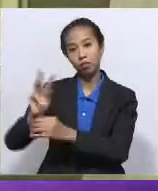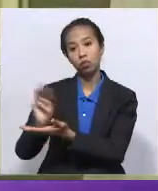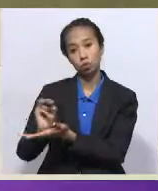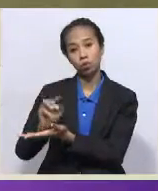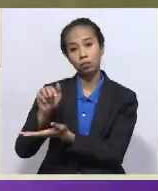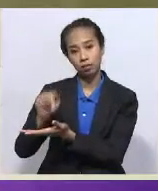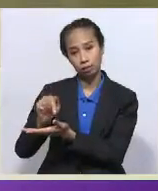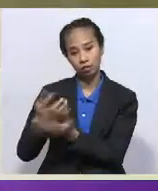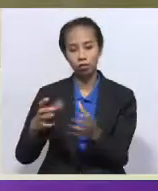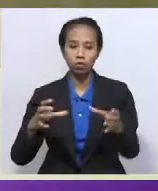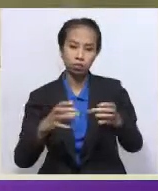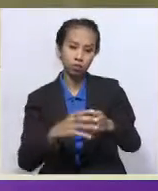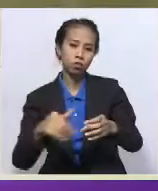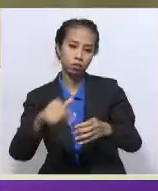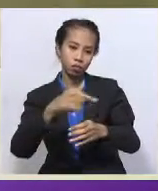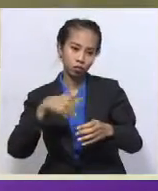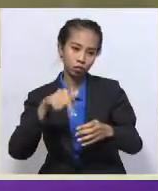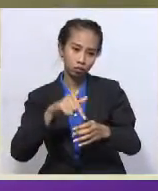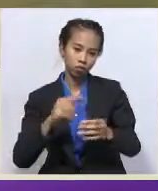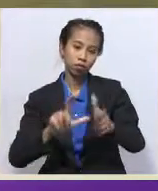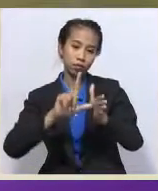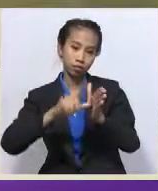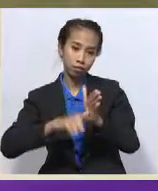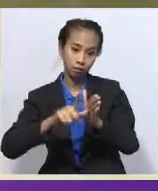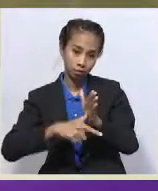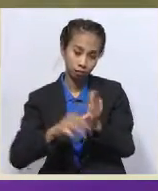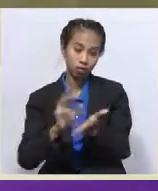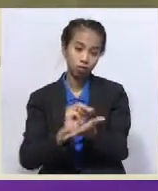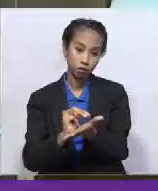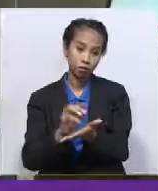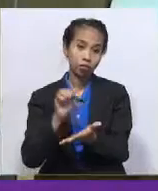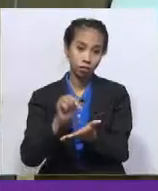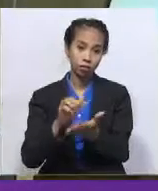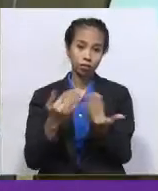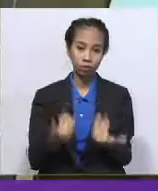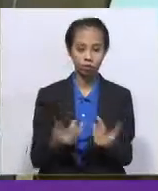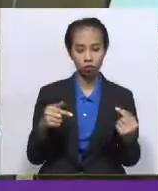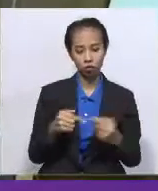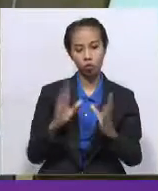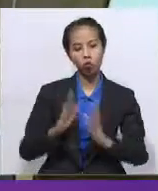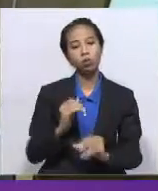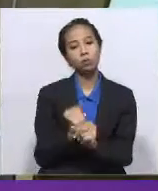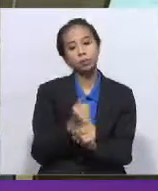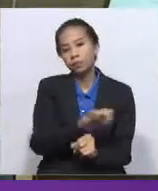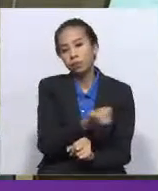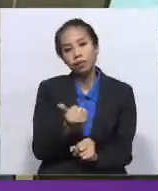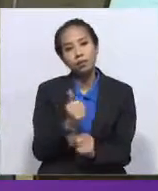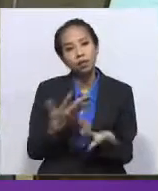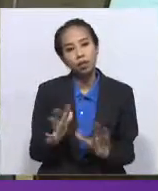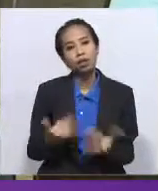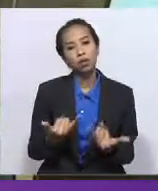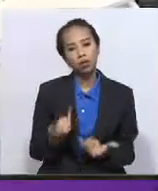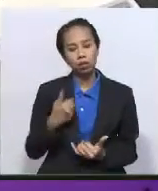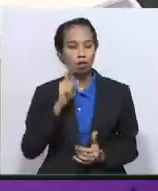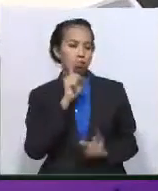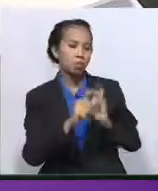คเสถียรพร้อมด้วยนายพานุเดชเกิดมะลิเลขานุการมูลนิธิสืบนาคเสถียรและผู้ที่เกี่ยวข้องอื่นๆพร้อมทั้งแถลงการ